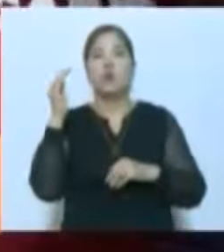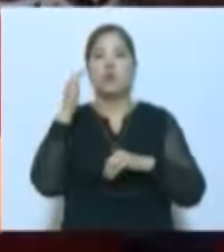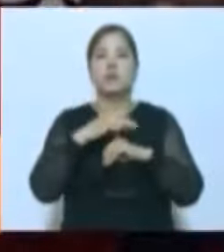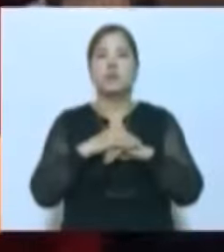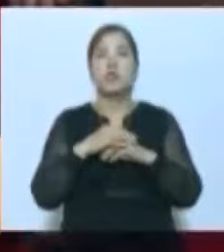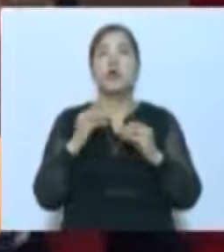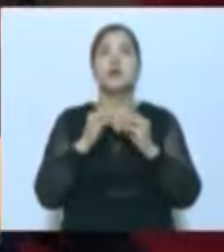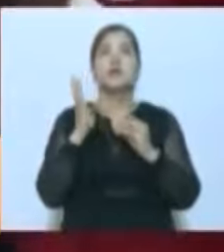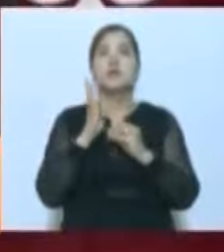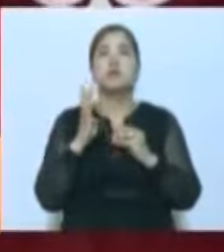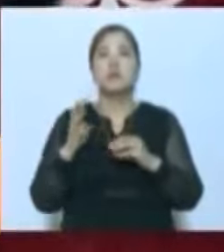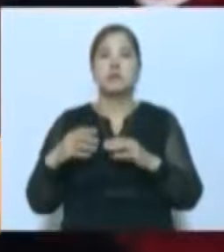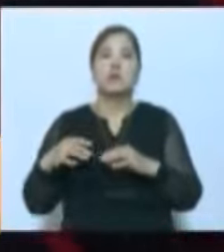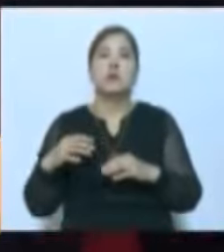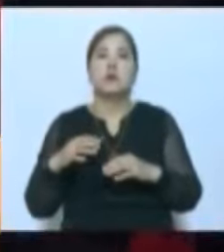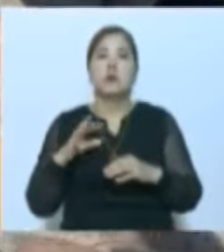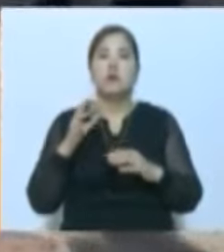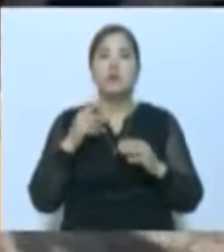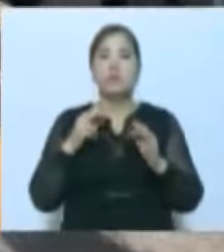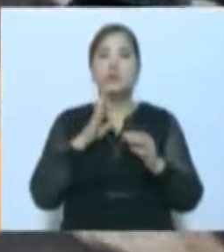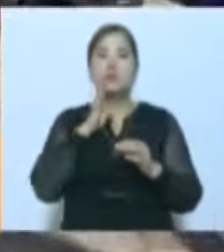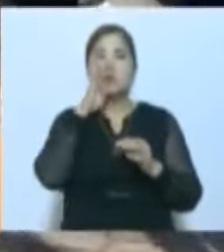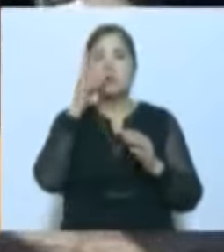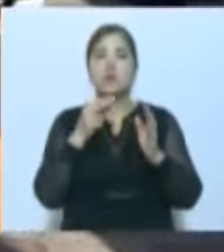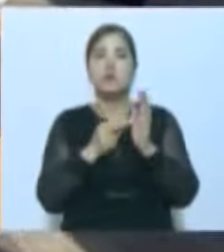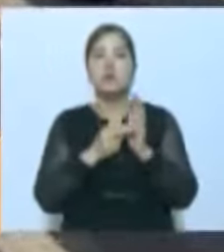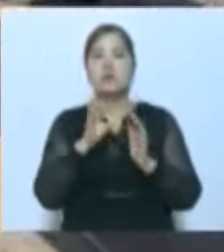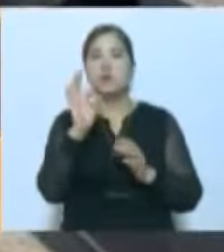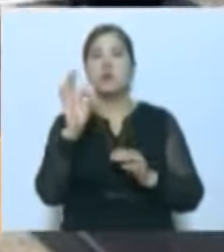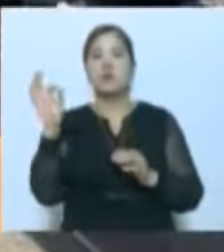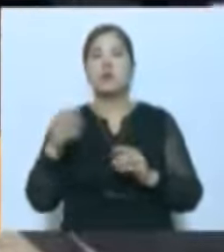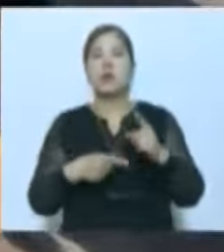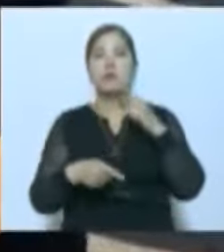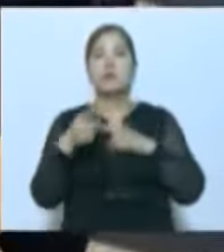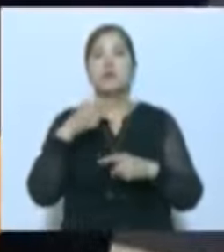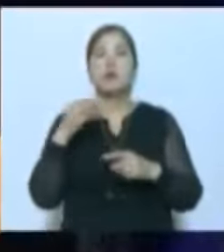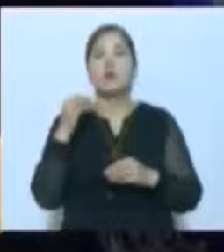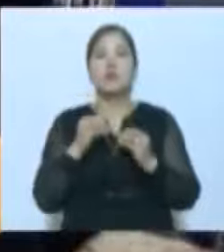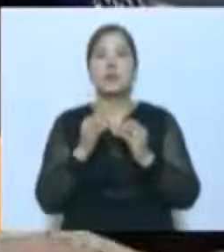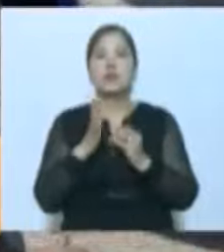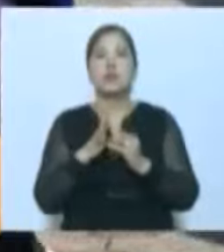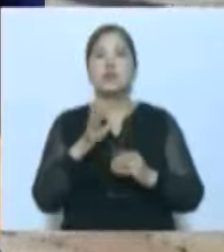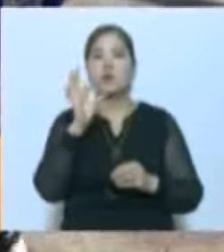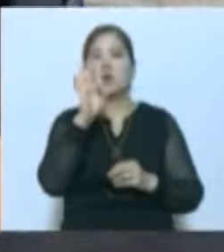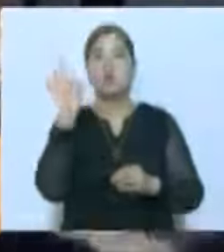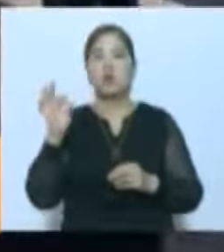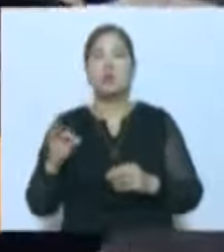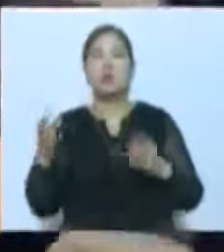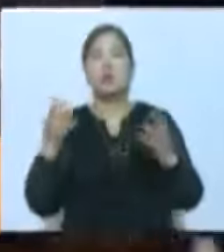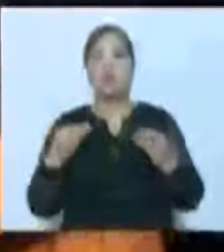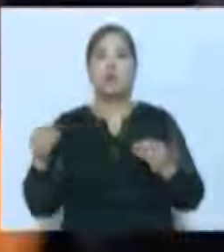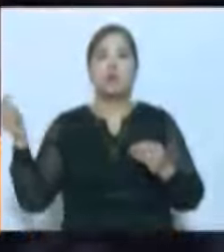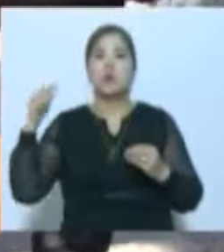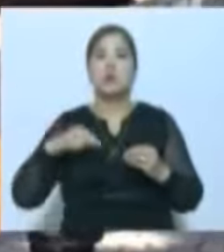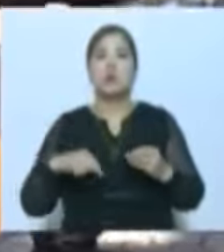14 марта общественный транспорт выйдет из города в 8 часов утра, а обратно вернется в 15:00 дня. Отметим, что с 13 по 14